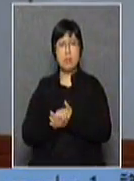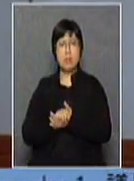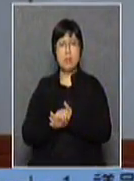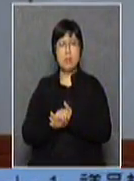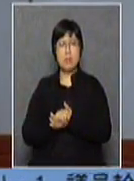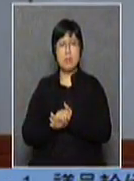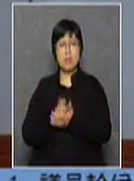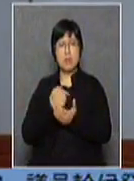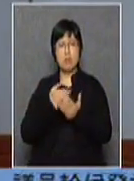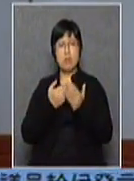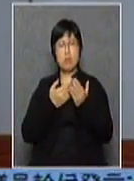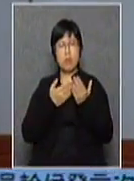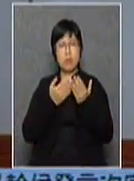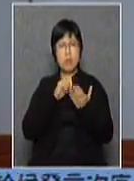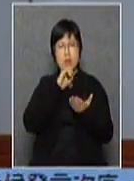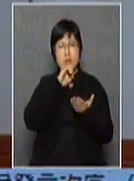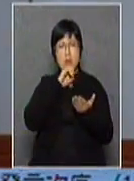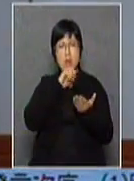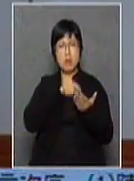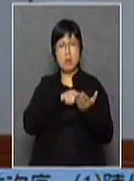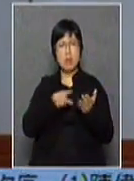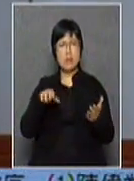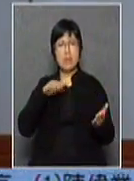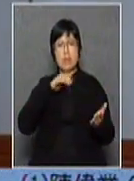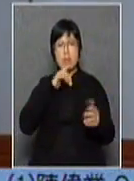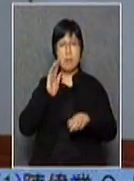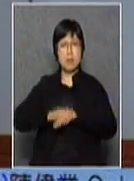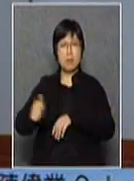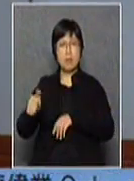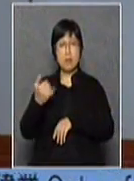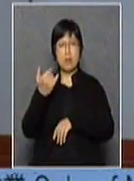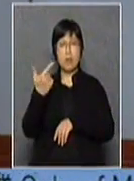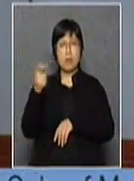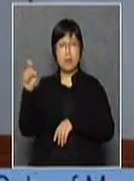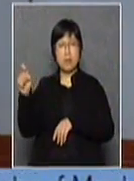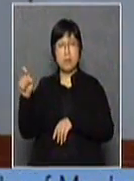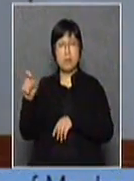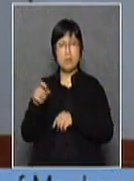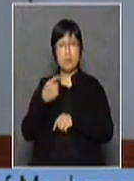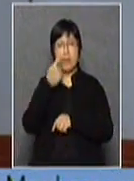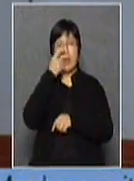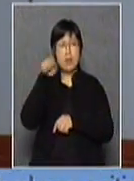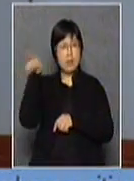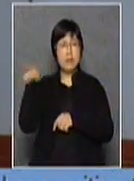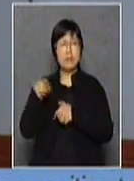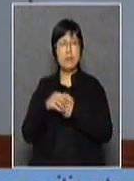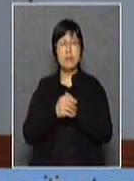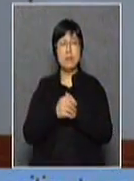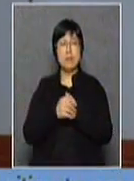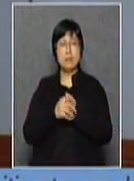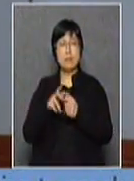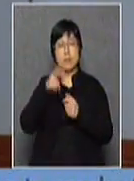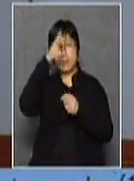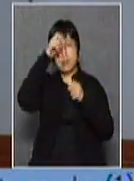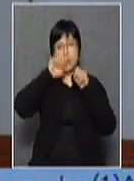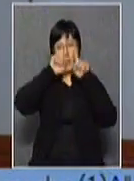我讀一讀大話精689嘅即係梁振英啦嚇嗰個施政報告，佢